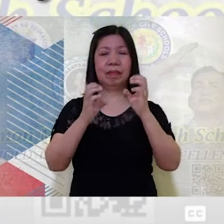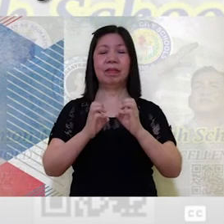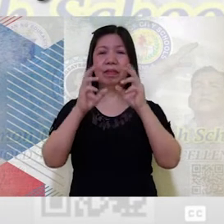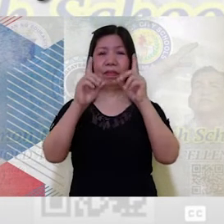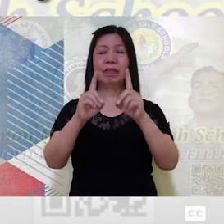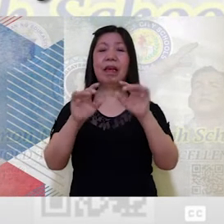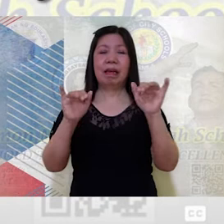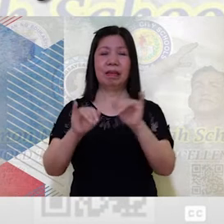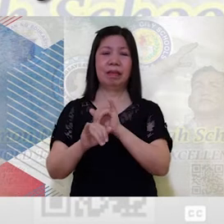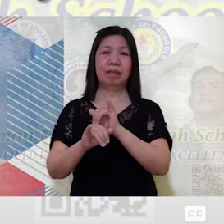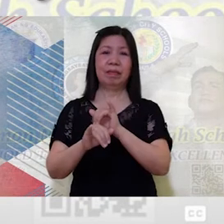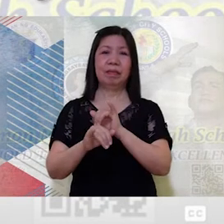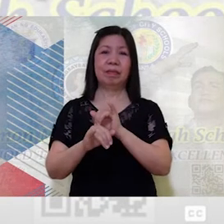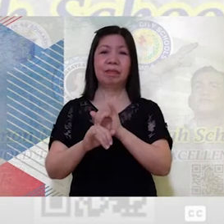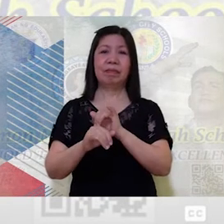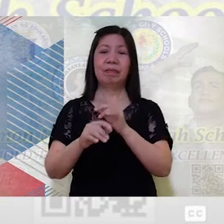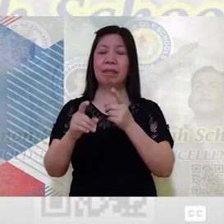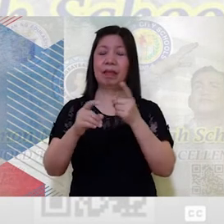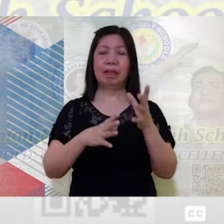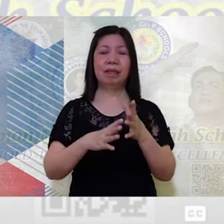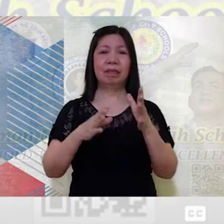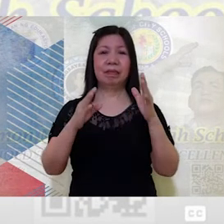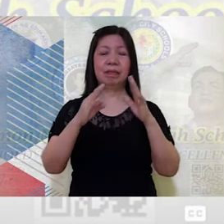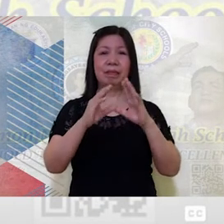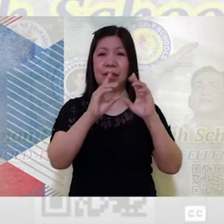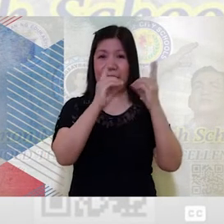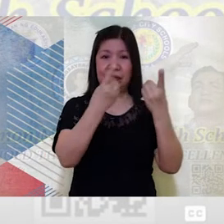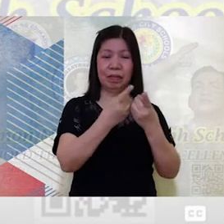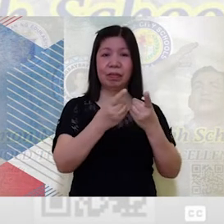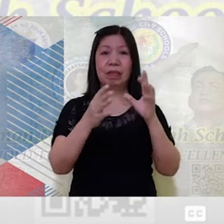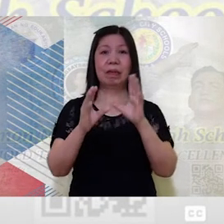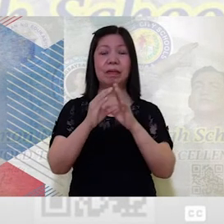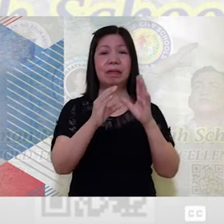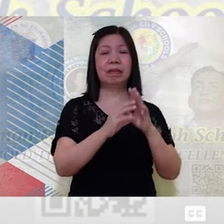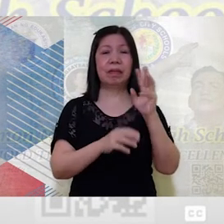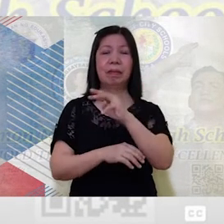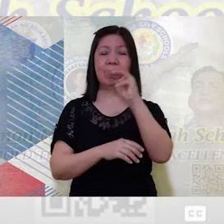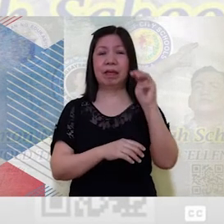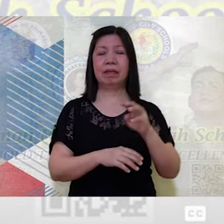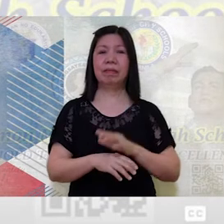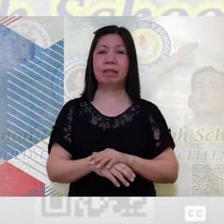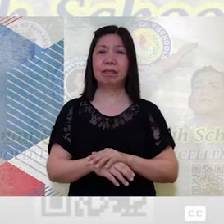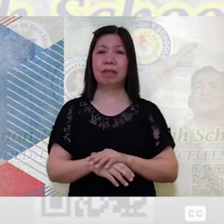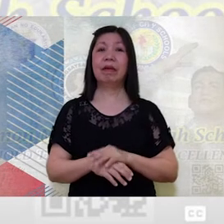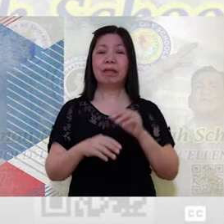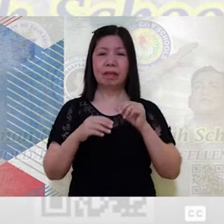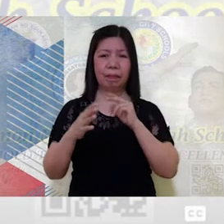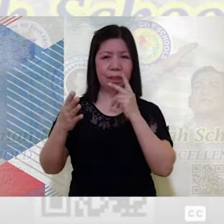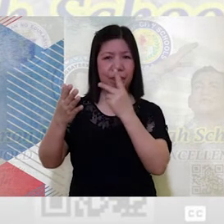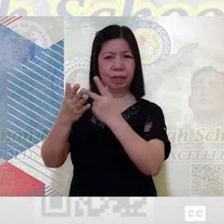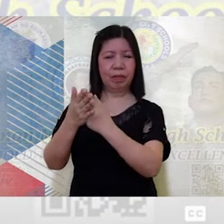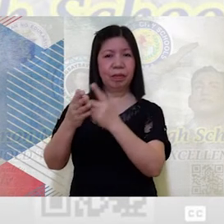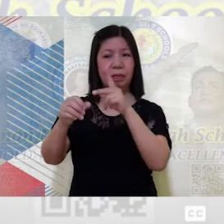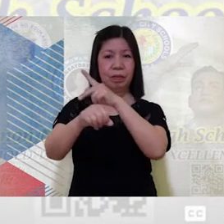Bilang tagapamanihalang pangsangay ng mga paaralang pangdibisyon sa lungsod ng Maynila at sa pagpapatunay ng